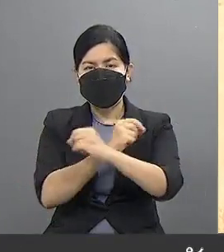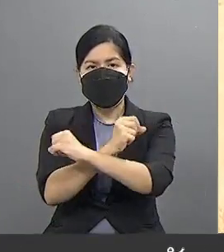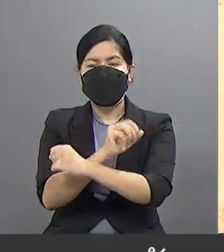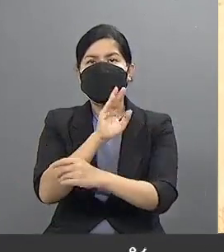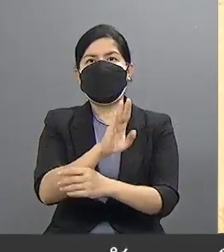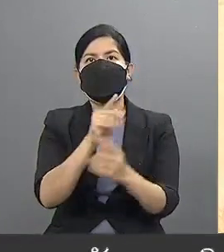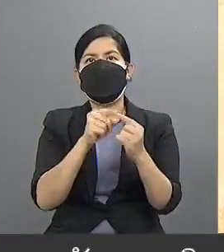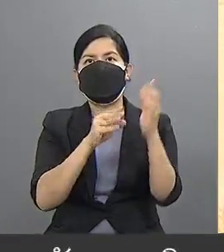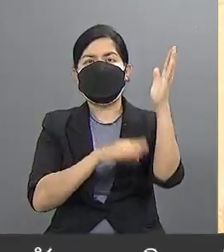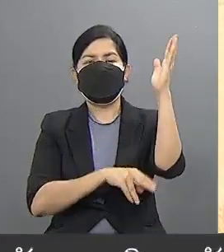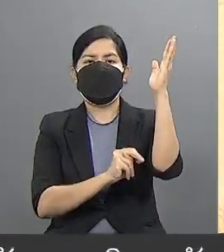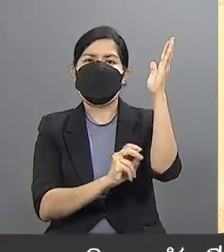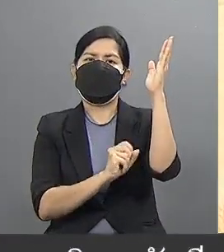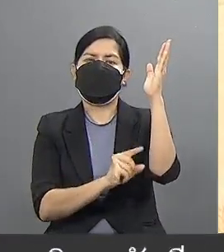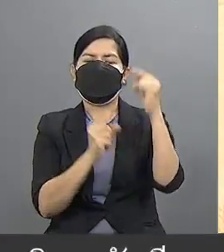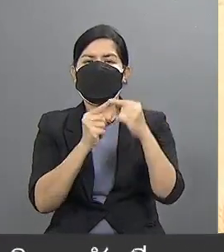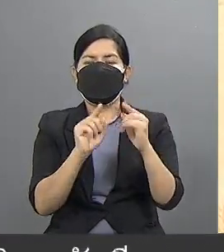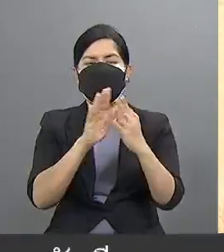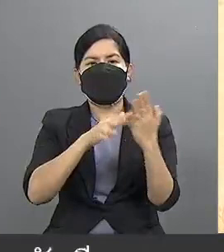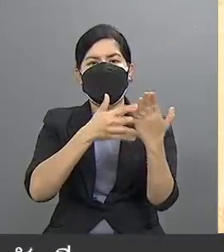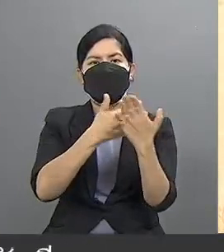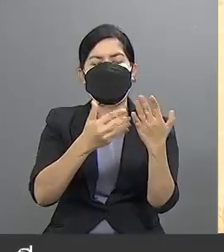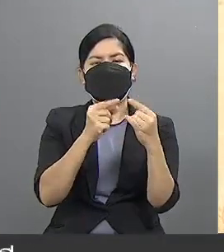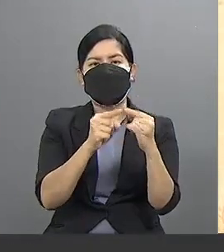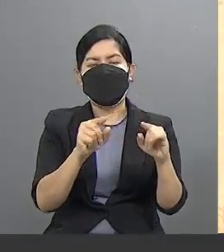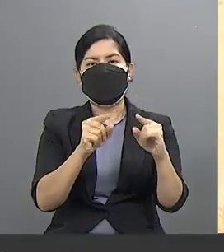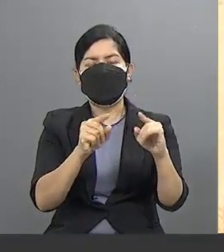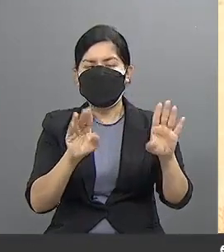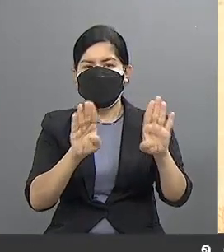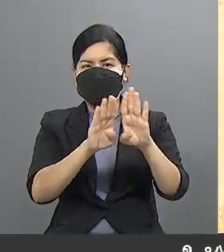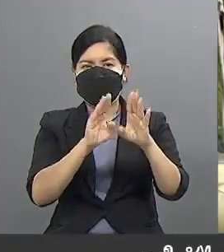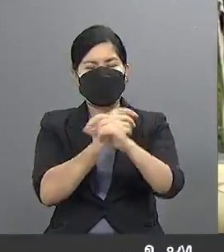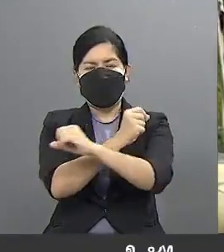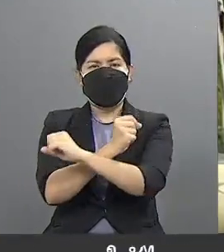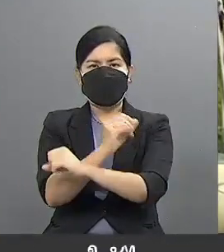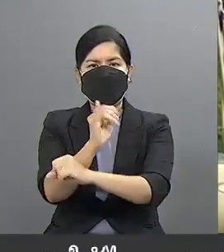ราชกลับยังไม่มีมาตรการที่ชัดเจนใดๆออกมาเลยครับ